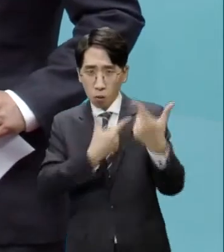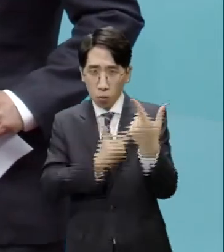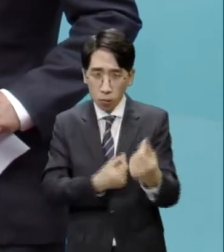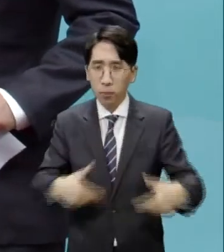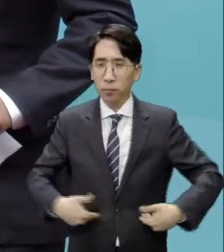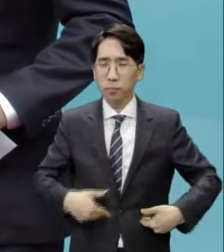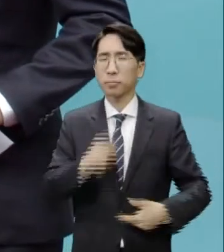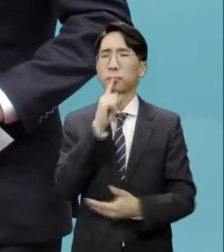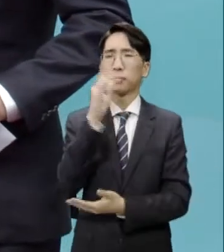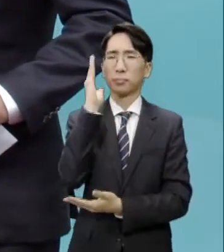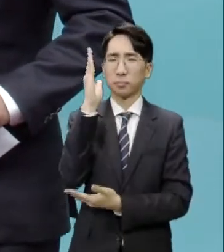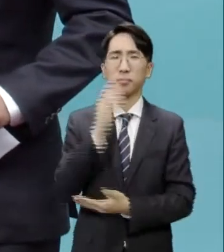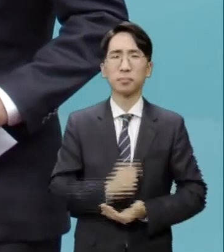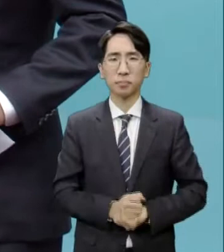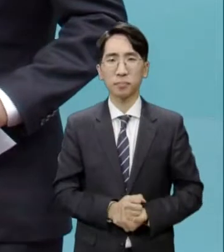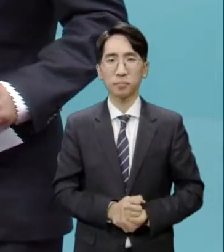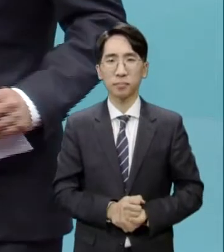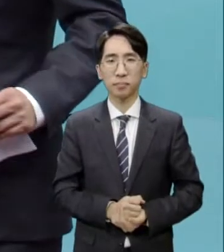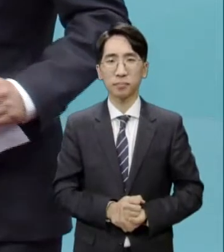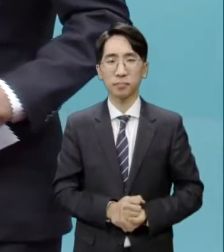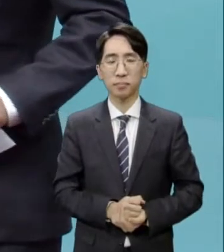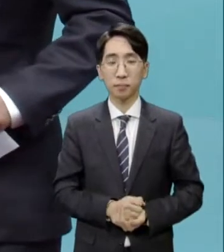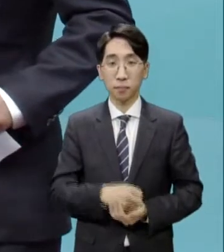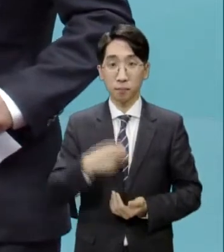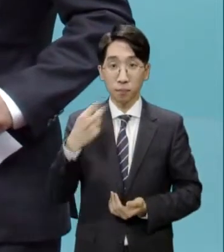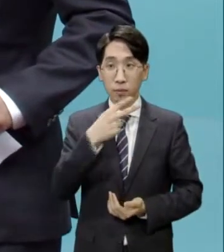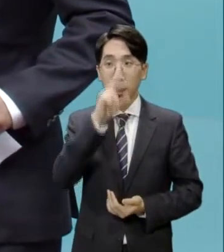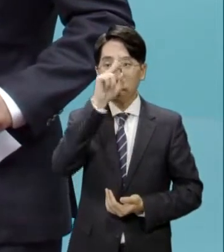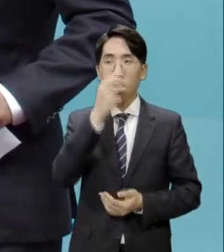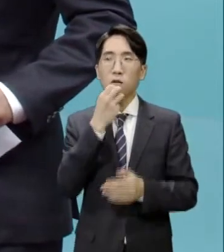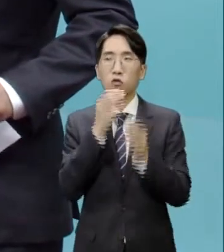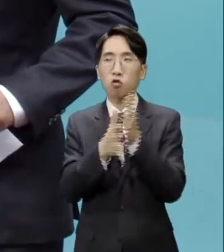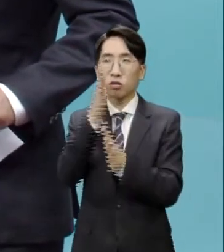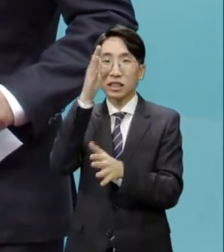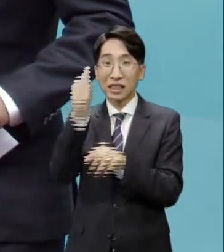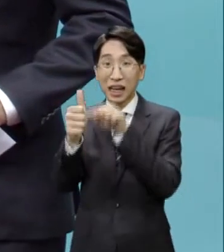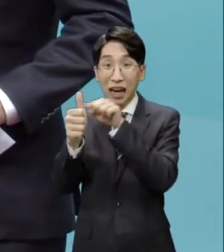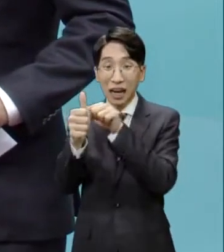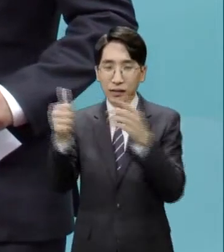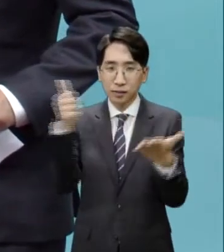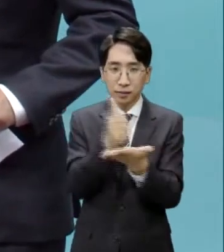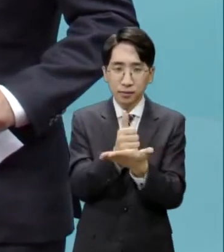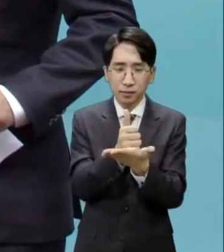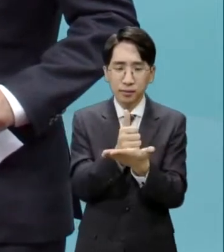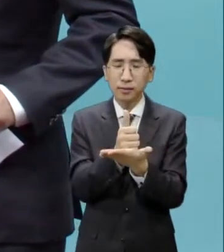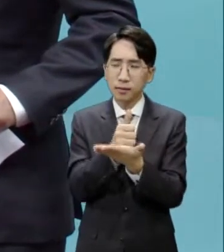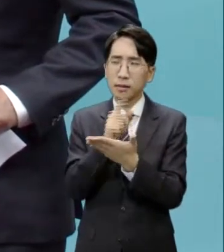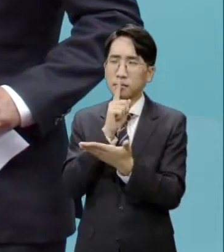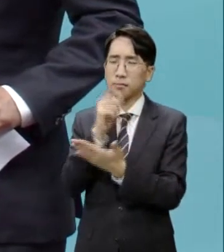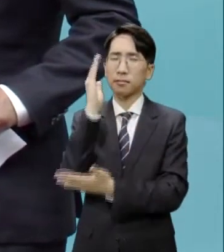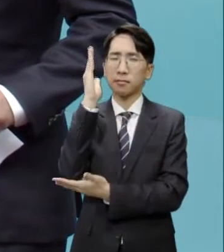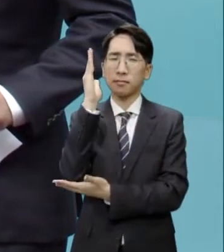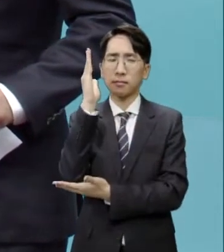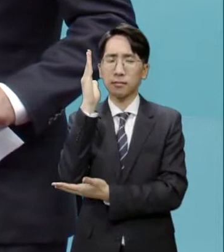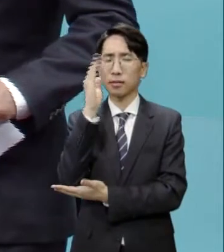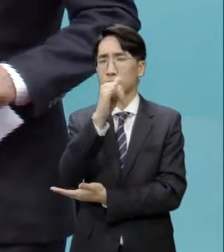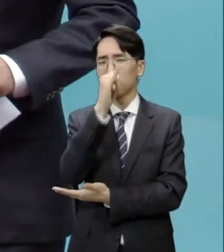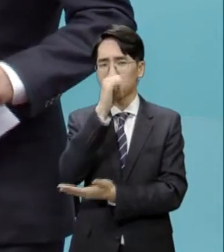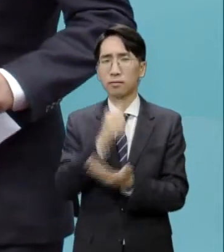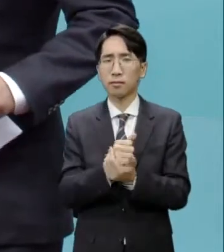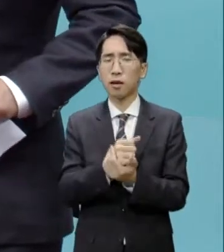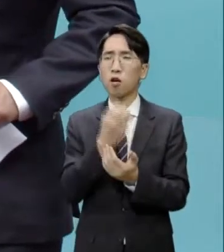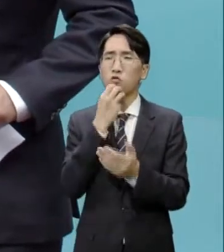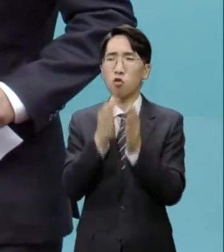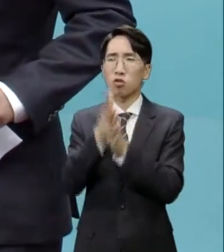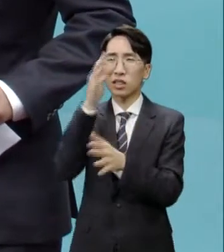영혼의 대표의 발언을 살펴 보죠 고 박원순 전 서울시장을 언급했는데요 박 전 시장과 관련된 성추행 의욕을 권력형